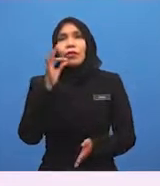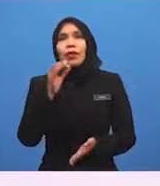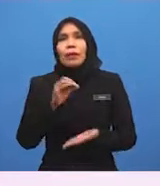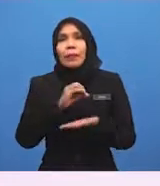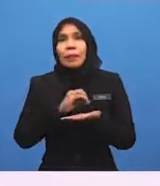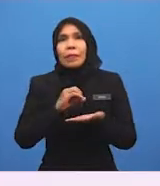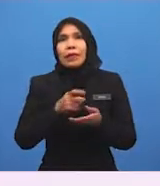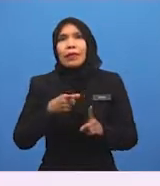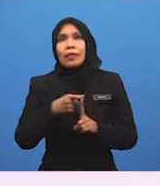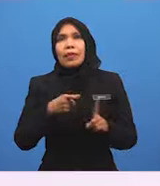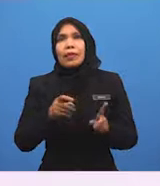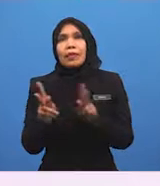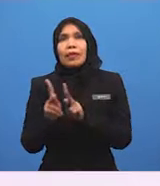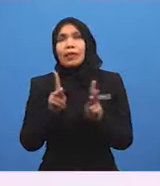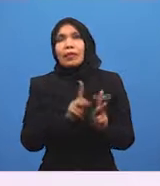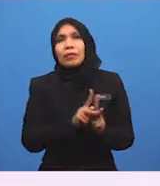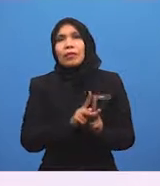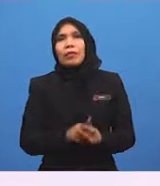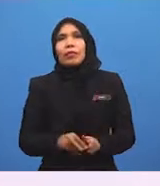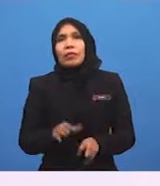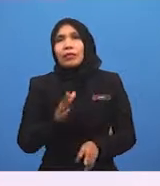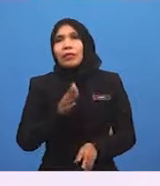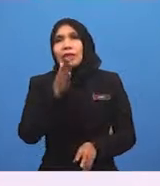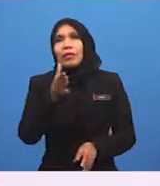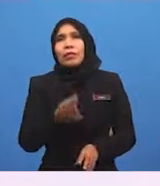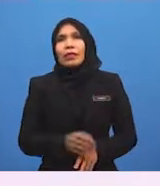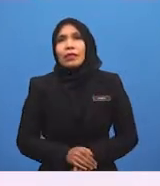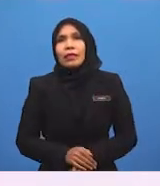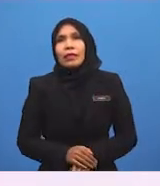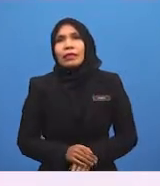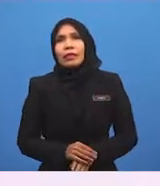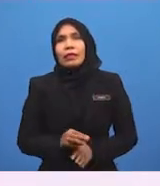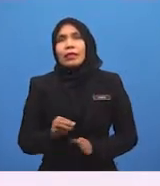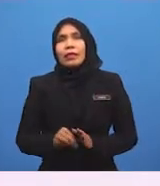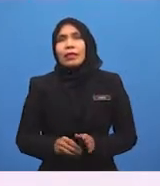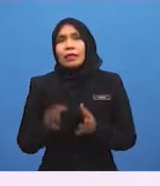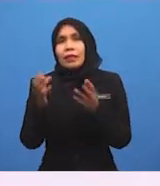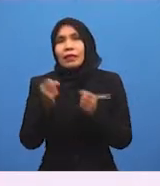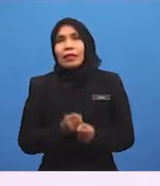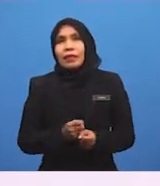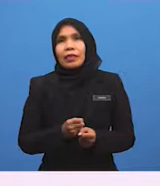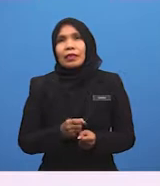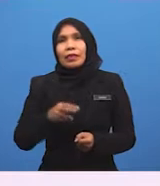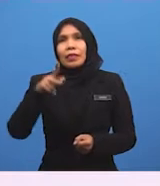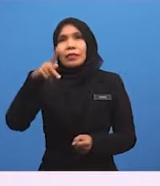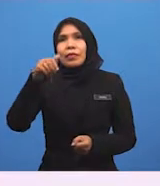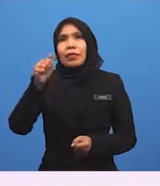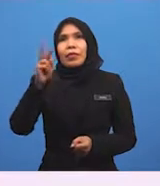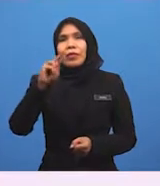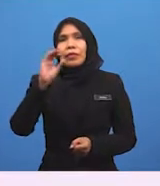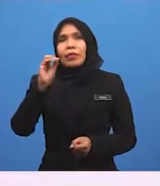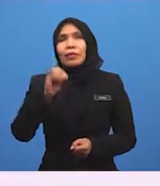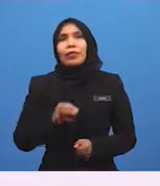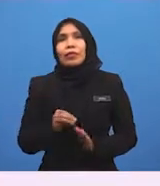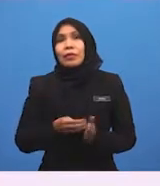jiran. Saya beri masa untuk berfikir. Baik, murid-murid. Kita lihat cadangan